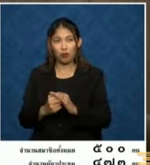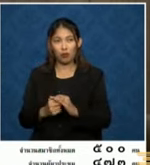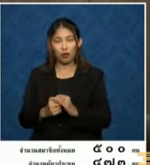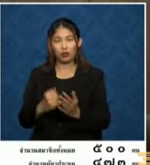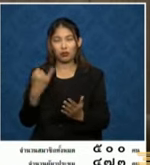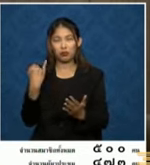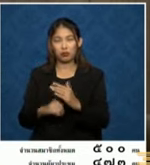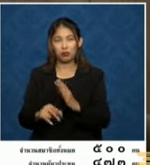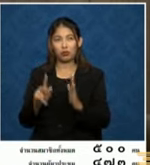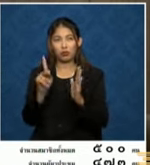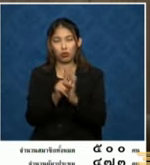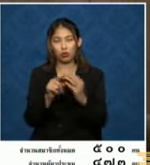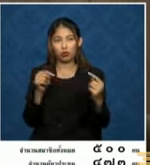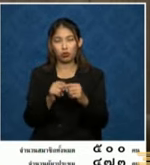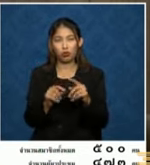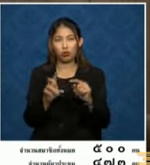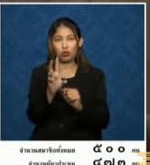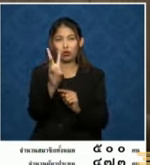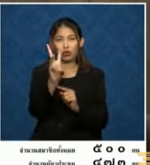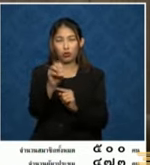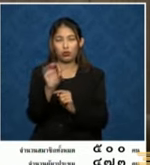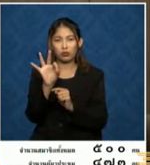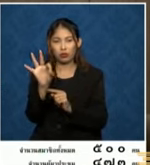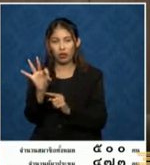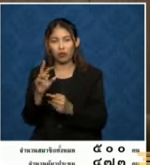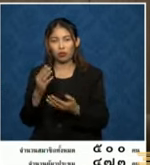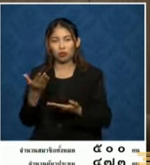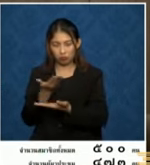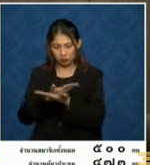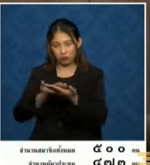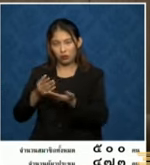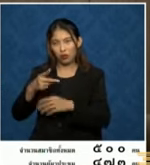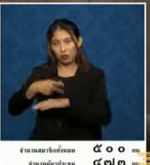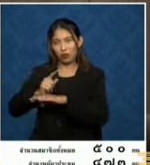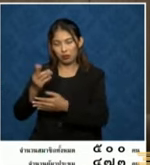ข้อบังคับข้อ69ท่านประธานวินิจฉัยด้วยครับ